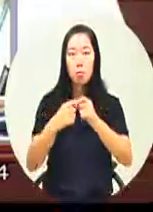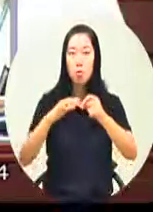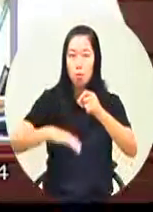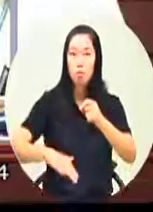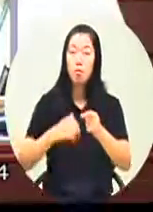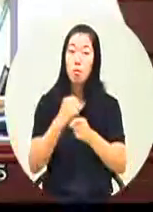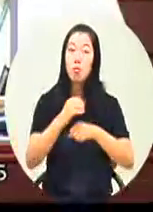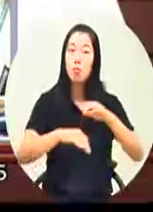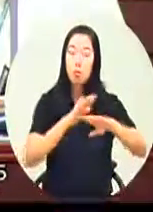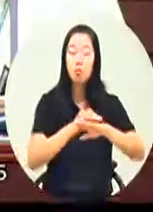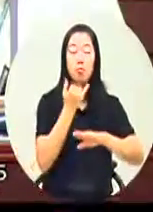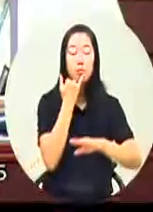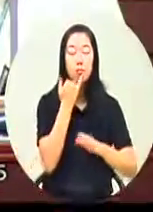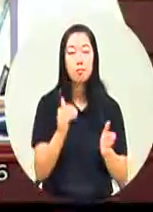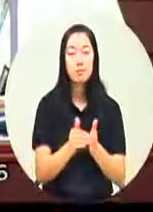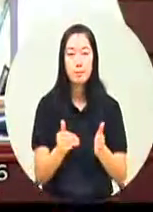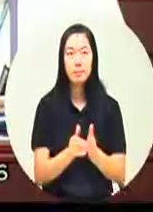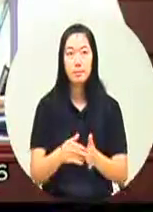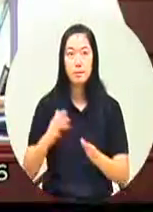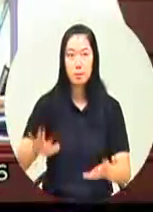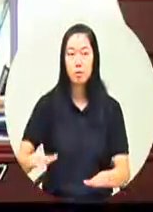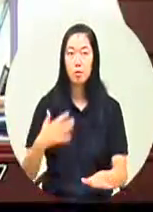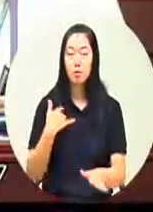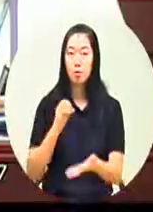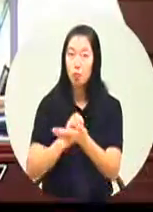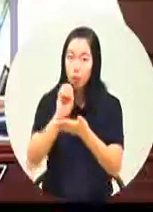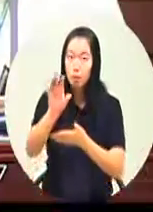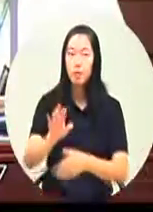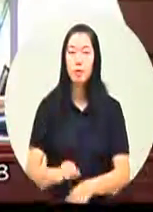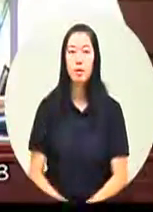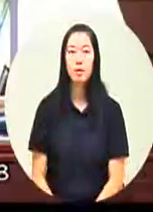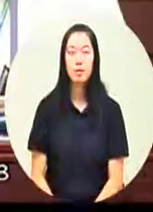个可行性评估。那这边跟议员做这样的一个报告。